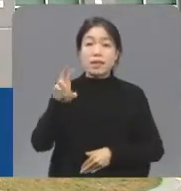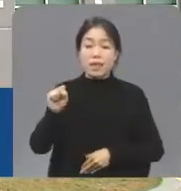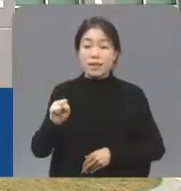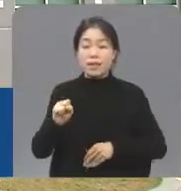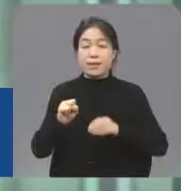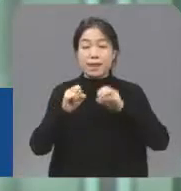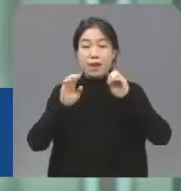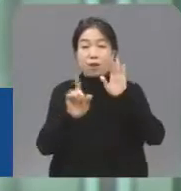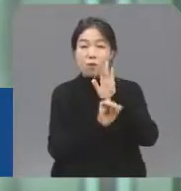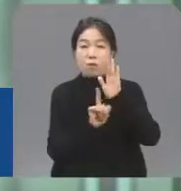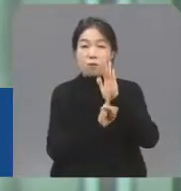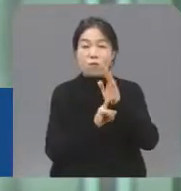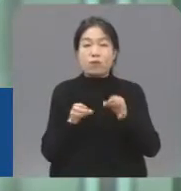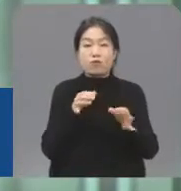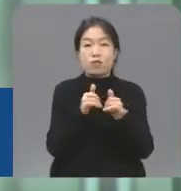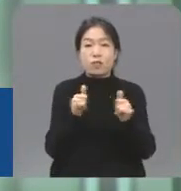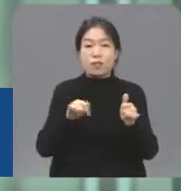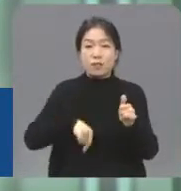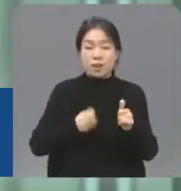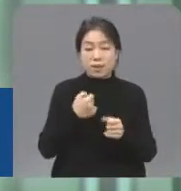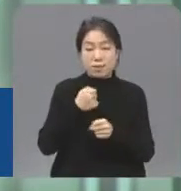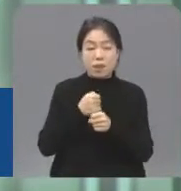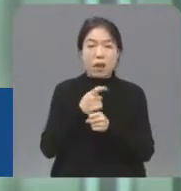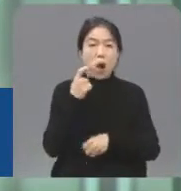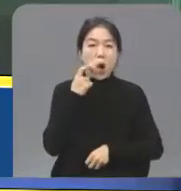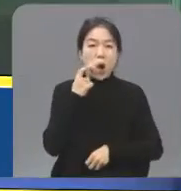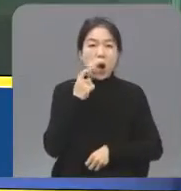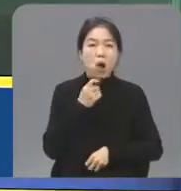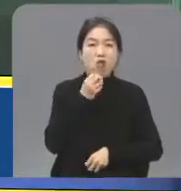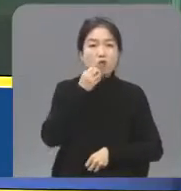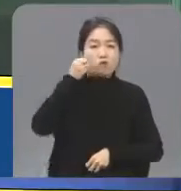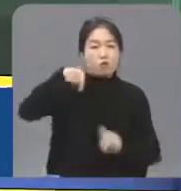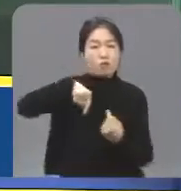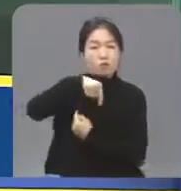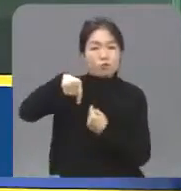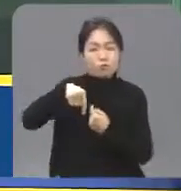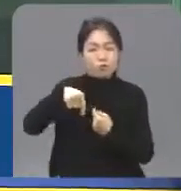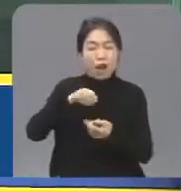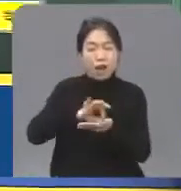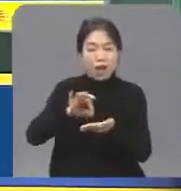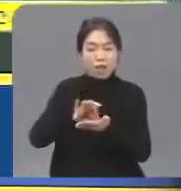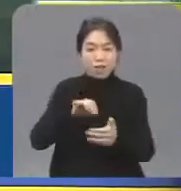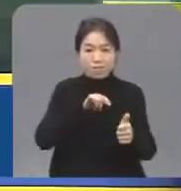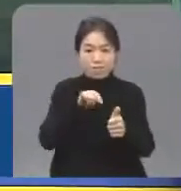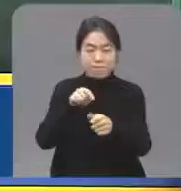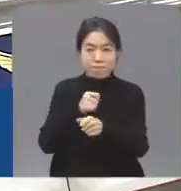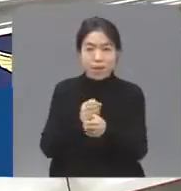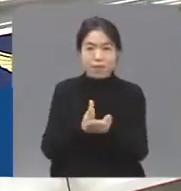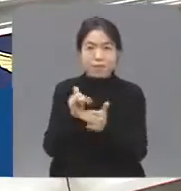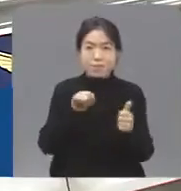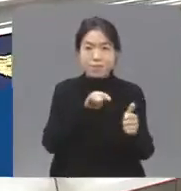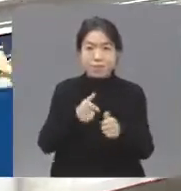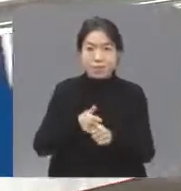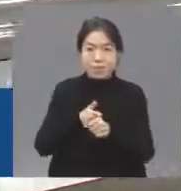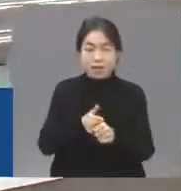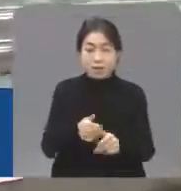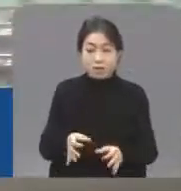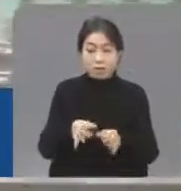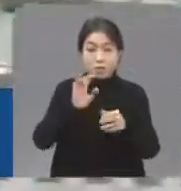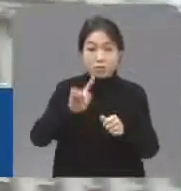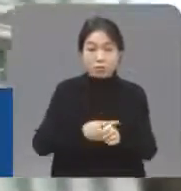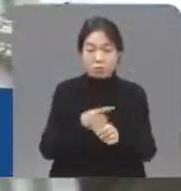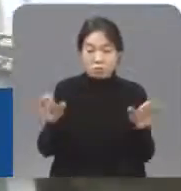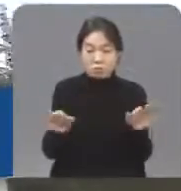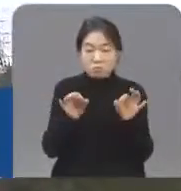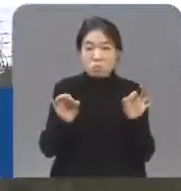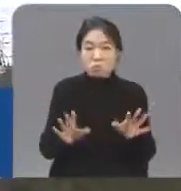모집한 투자자들에게 자신들이 만든 가짜 투자 사이트를 이용 하도록 한 뒤 전문가 지시에 따라 투자하면 단